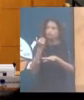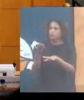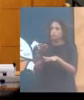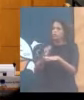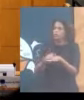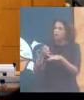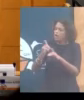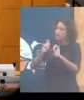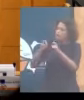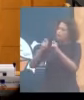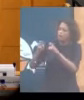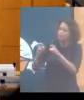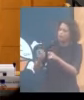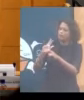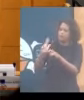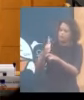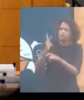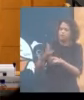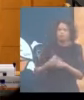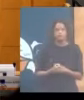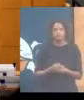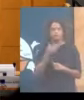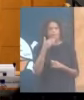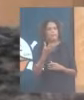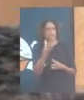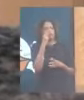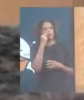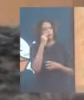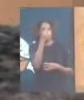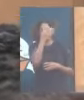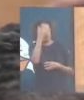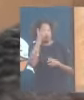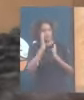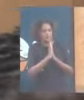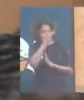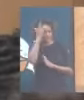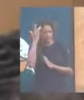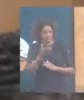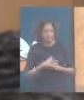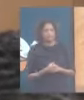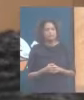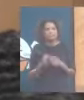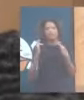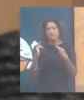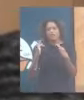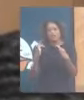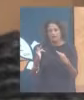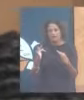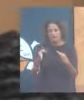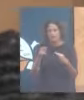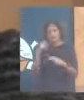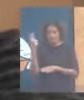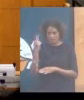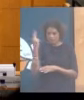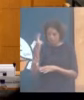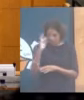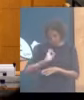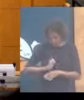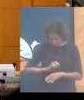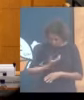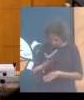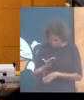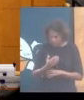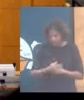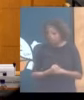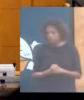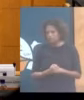repasser la parole pour chaque question. Merci, M. Marissette, pour la première question donc, qui concerne le campus caribéen des arts. Est-ce